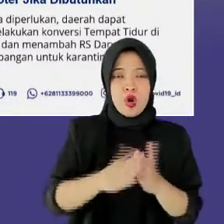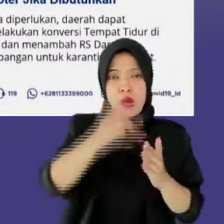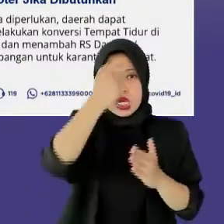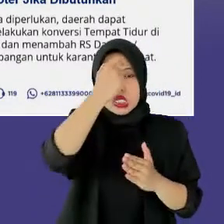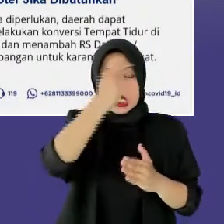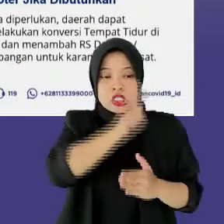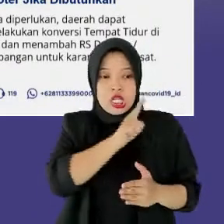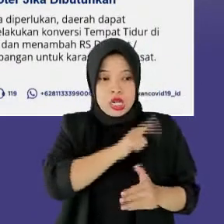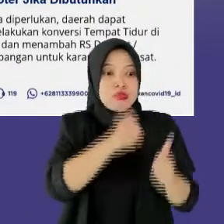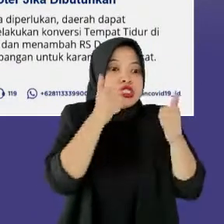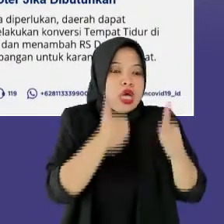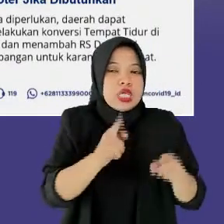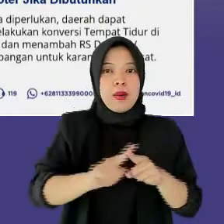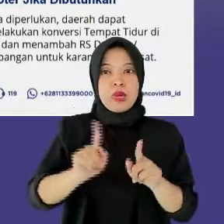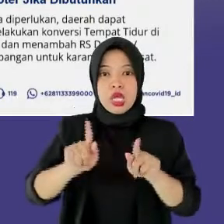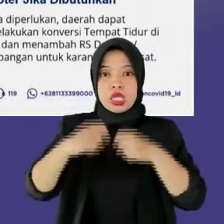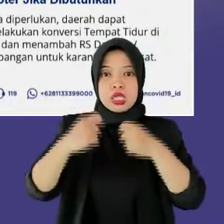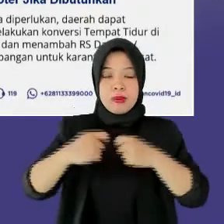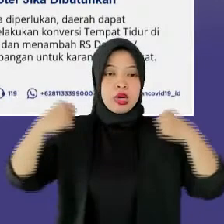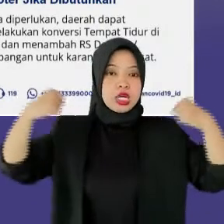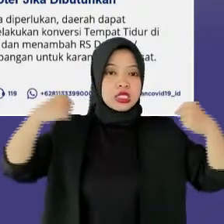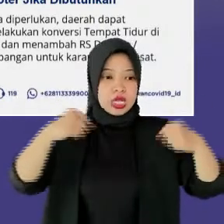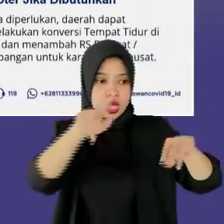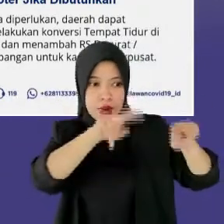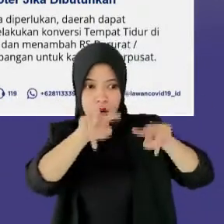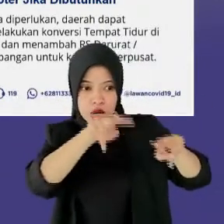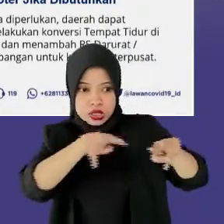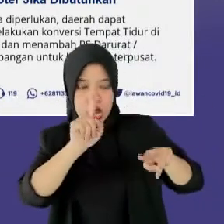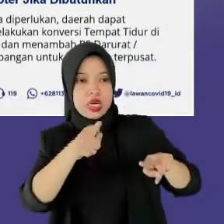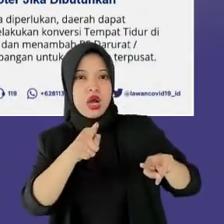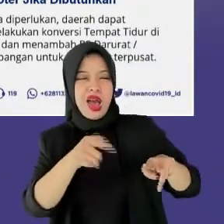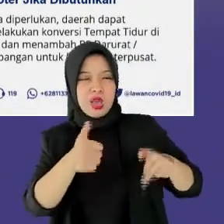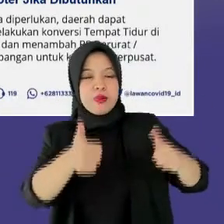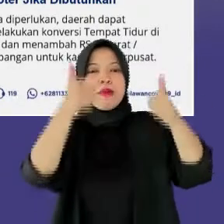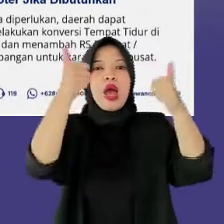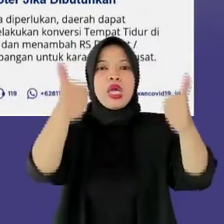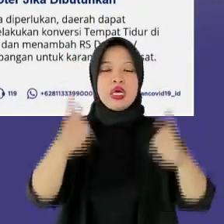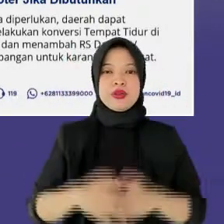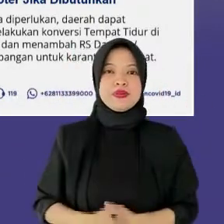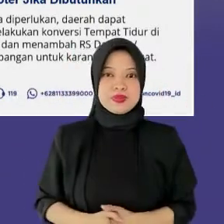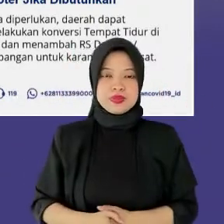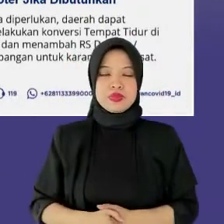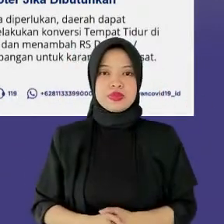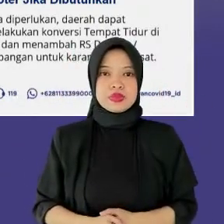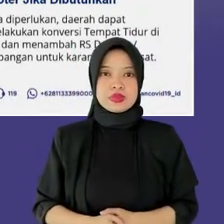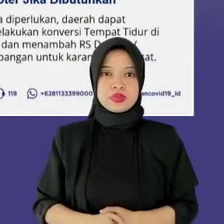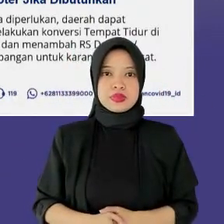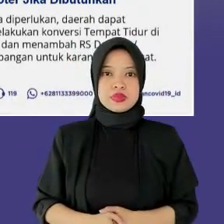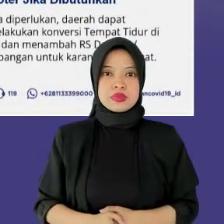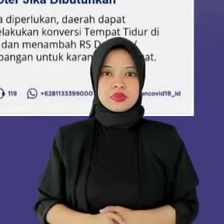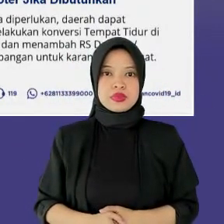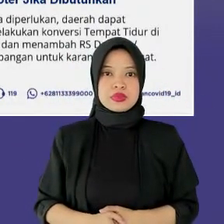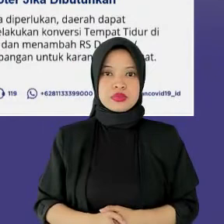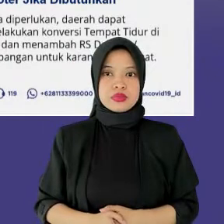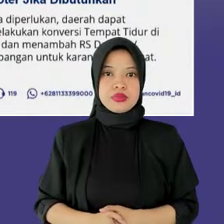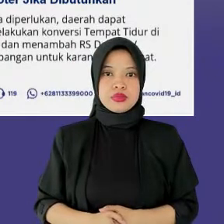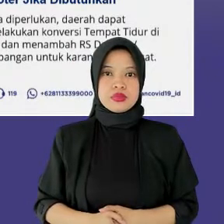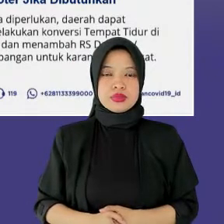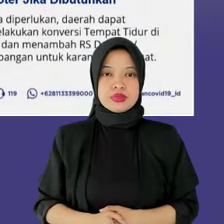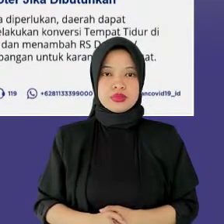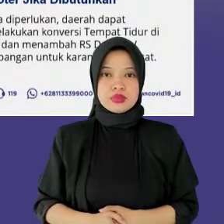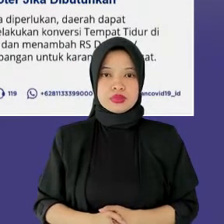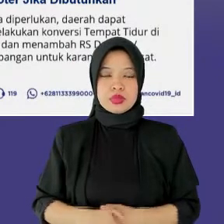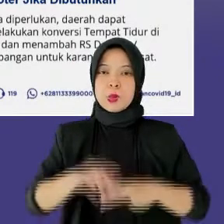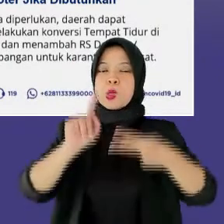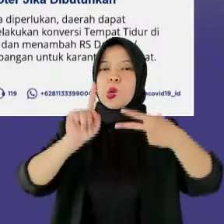sendiri bisa, tapi ketika ada tenaga kesehatan yang mengawasi, ini akan jauh lebih baik lagi. Betul. Kemudian, lanjut.